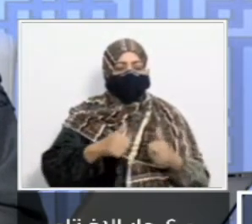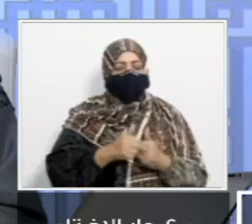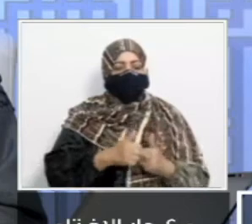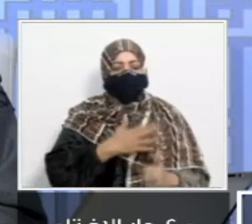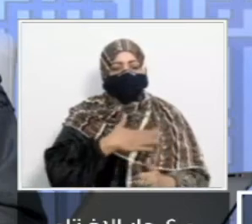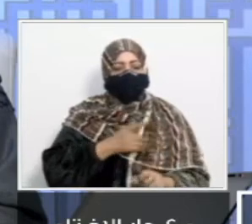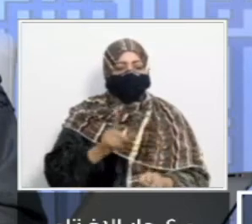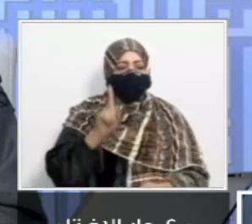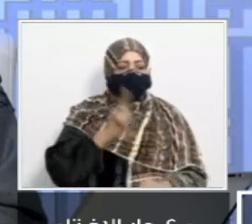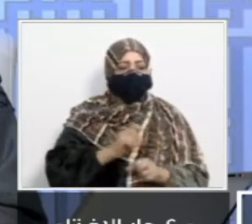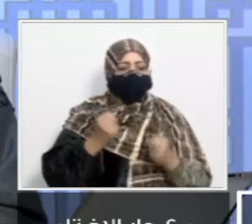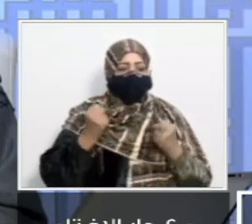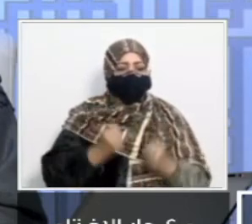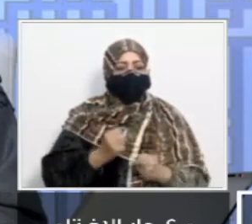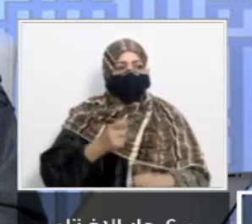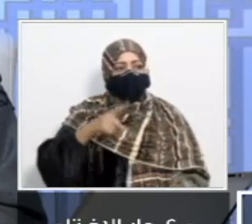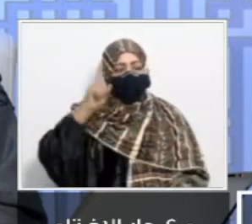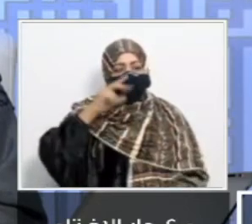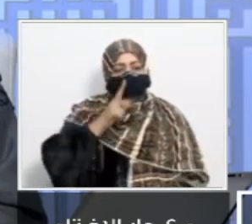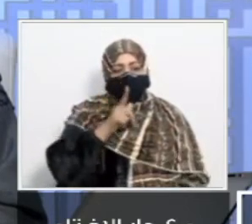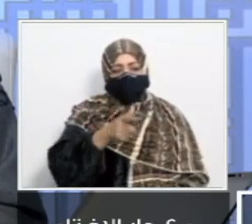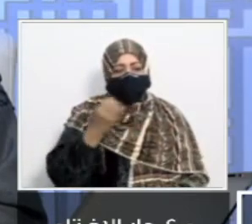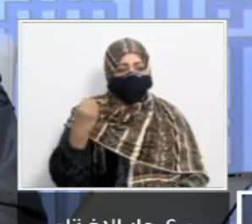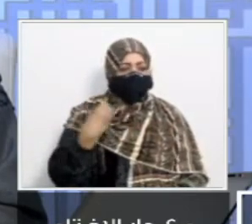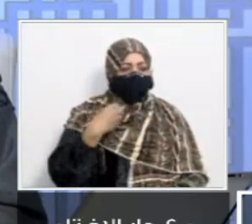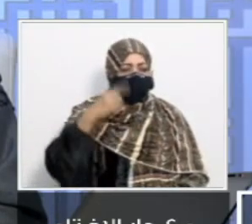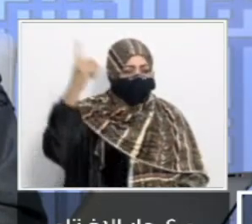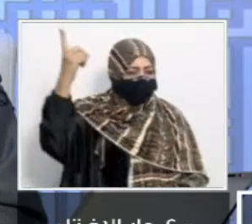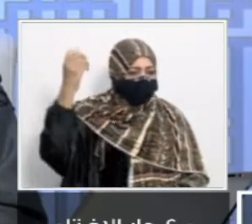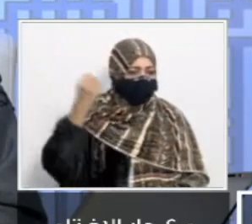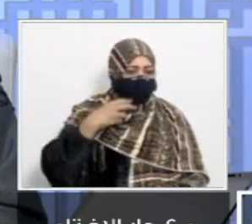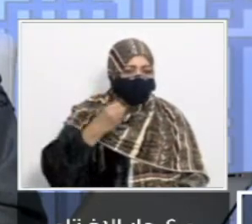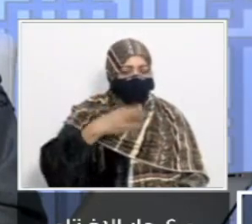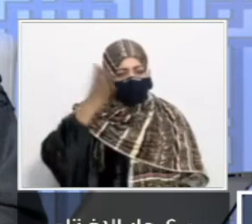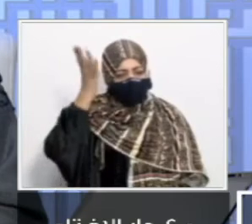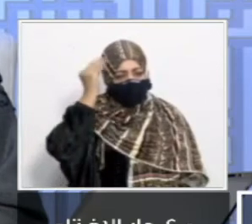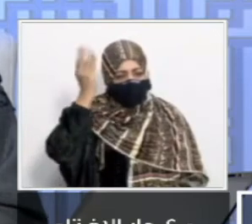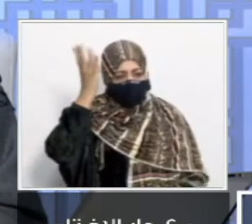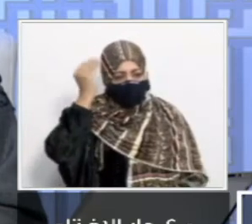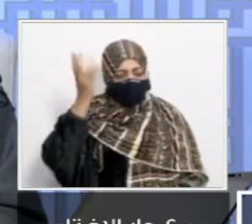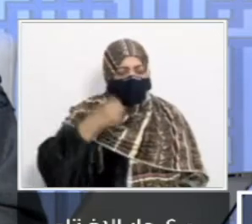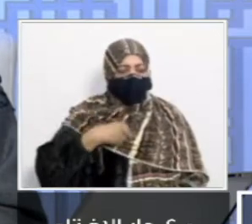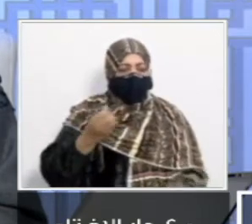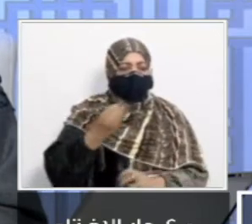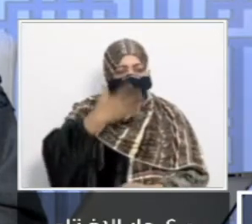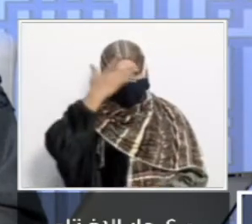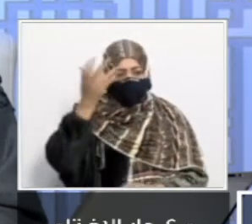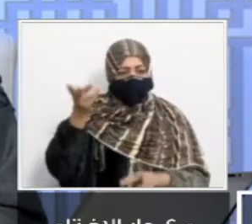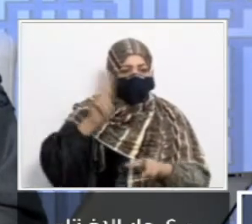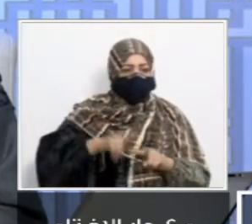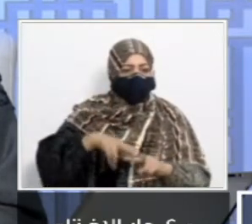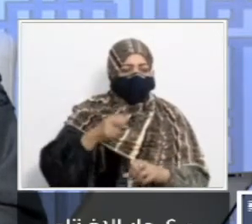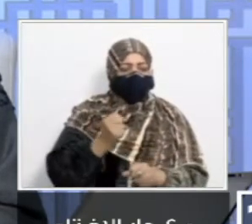ينفعنا، وانفعنا بما علمتنا، وزدنا علما وعملا متقبلا. اللهم أخرجنا من ظلمات